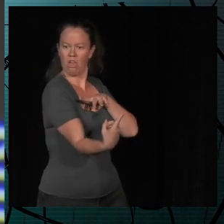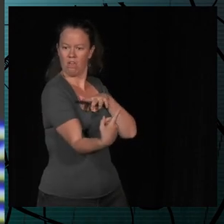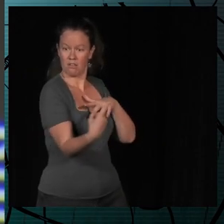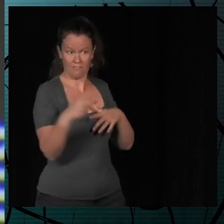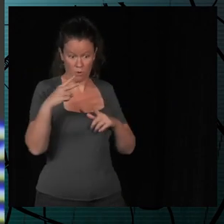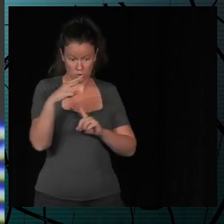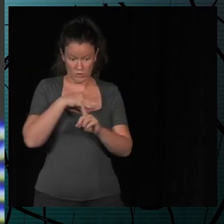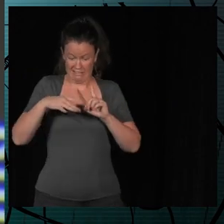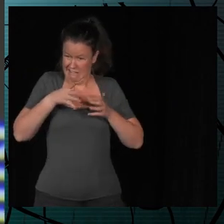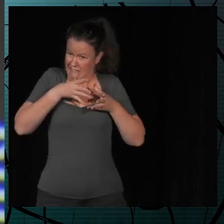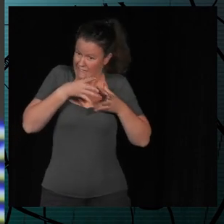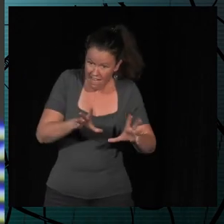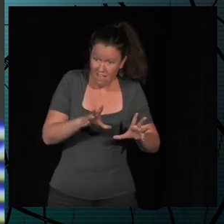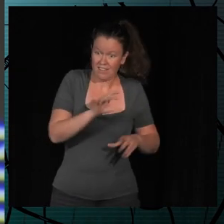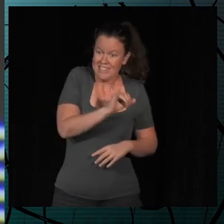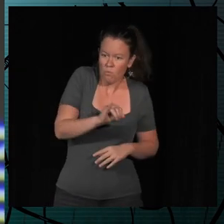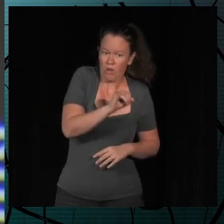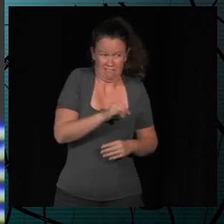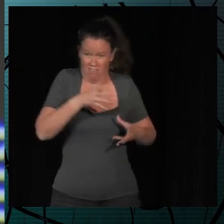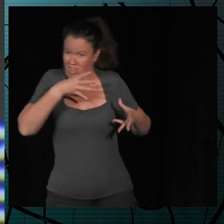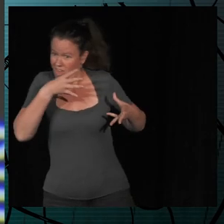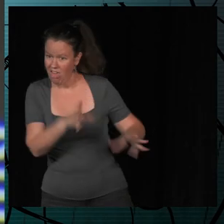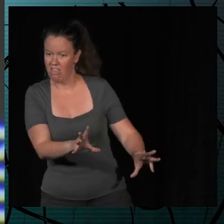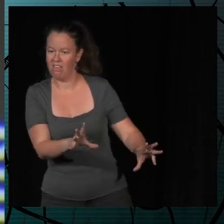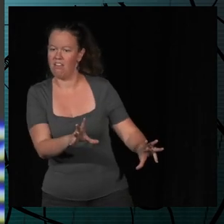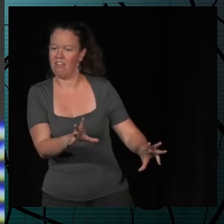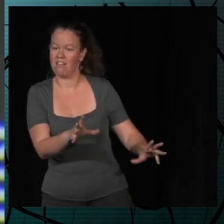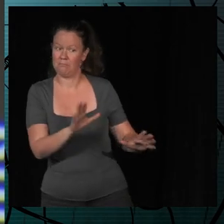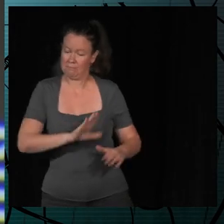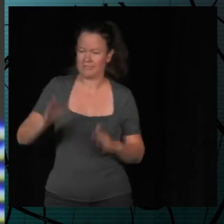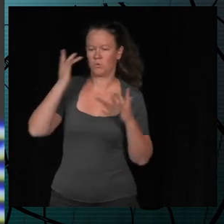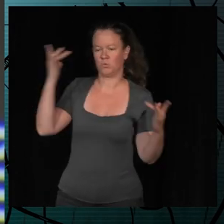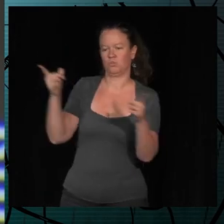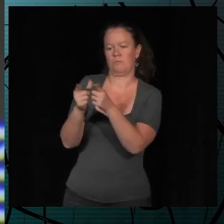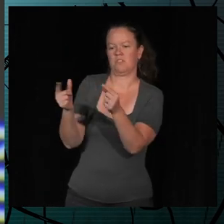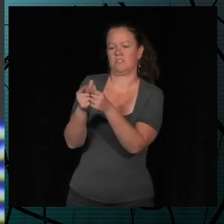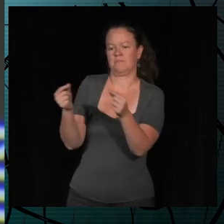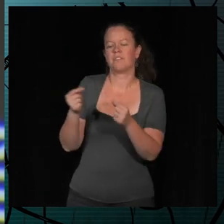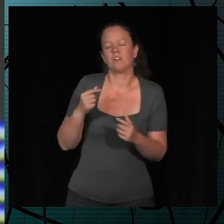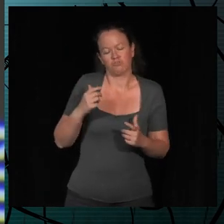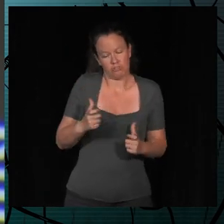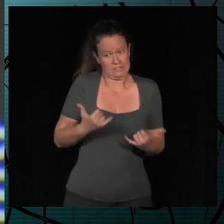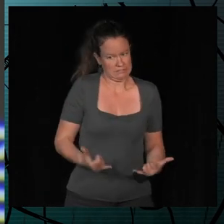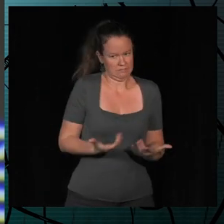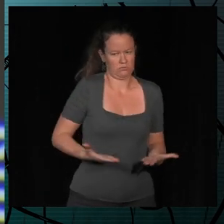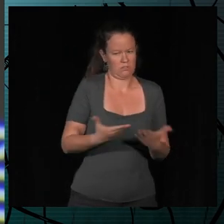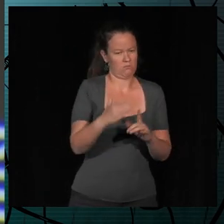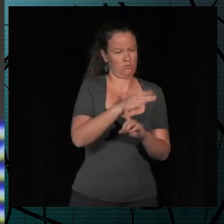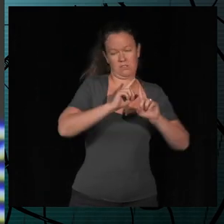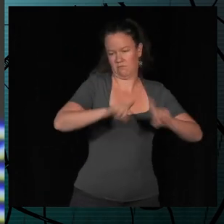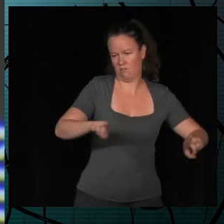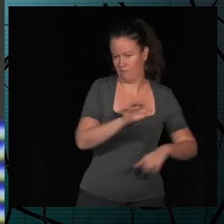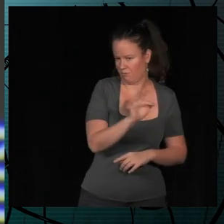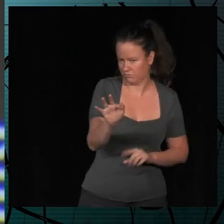et et donc du coup c'est très compliqué de les rocialiser donc heureusement les conditions sociales sont pas du tout les mêmes en France il y a d'autres conditions